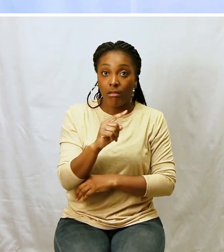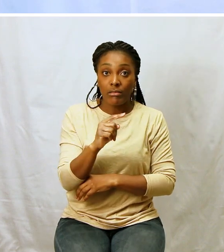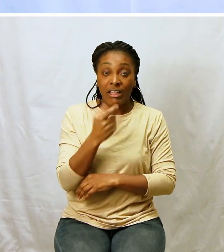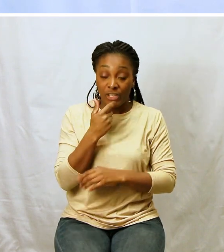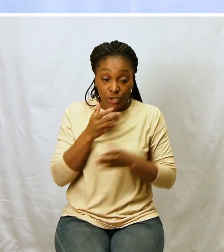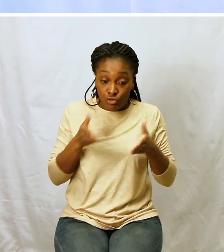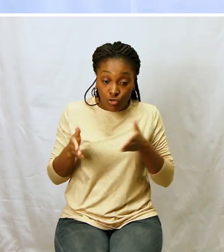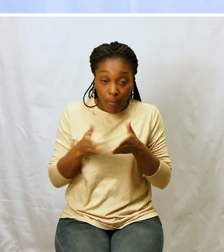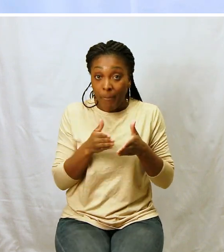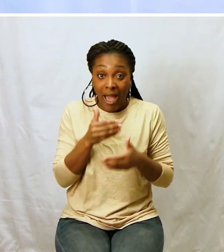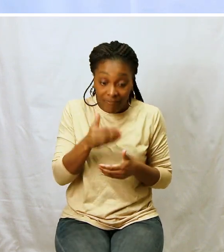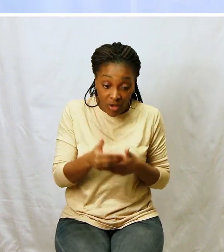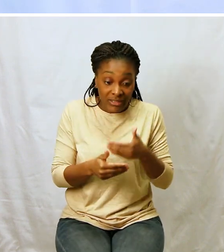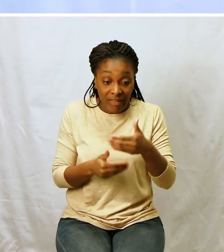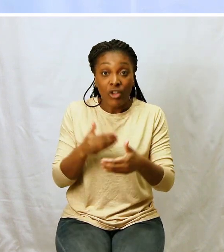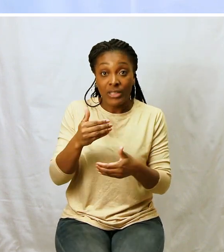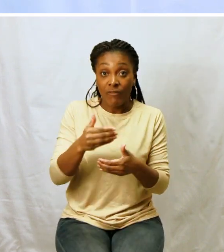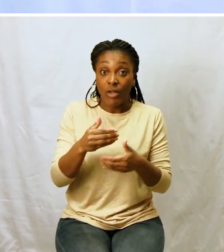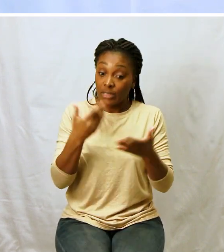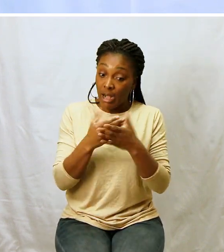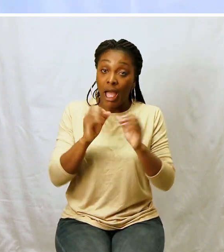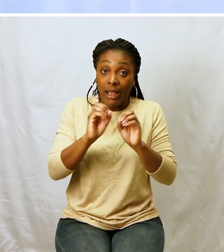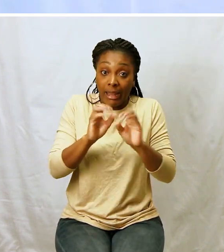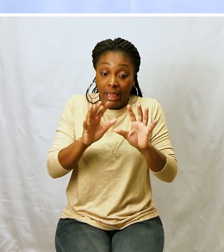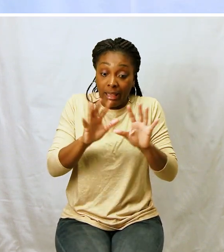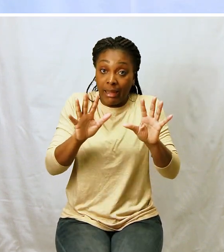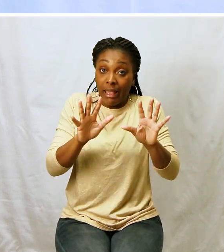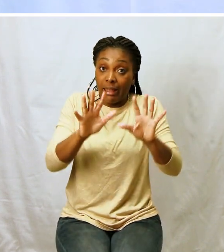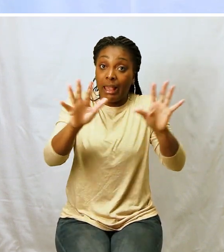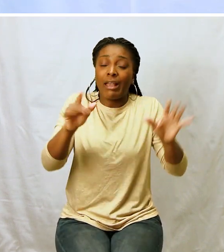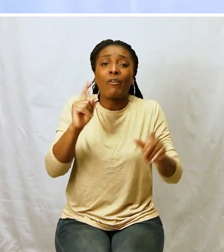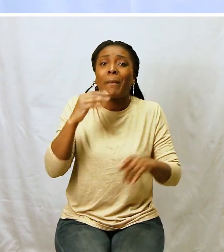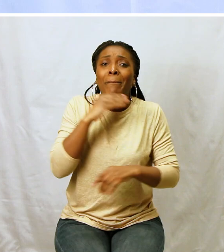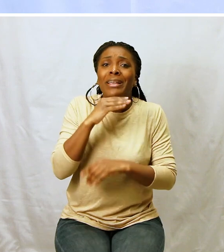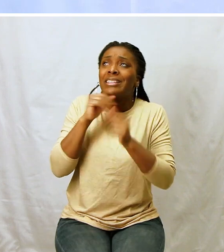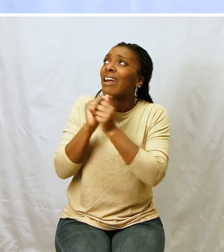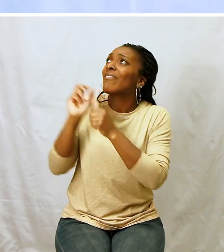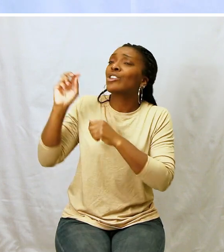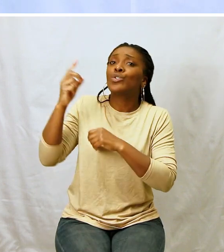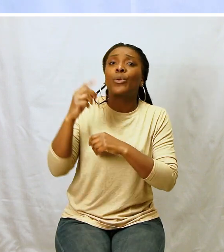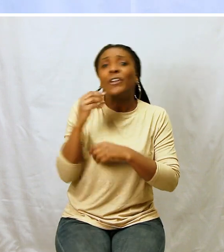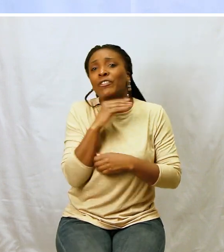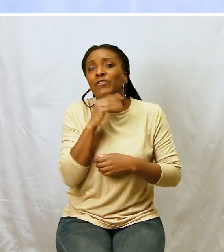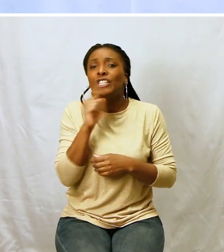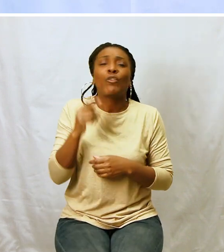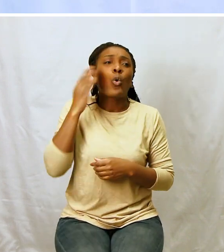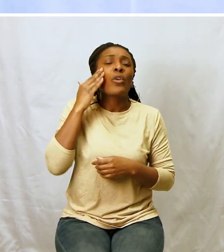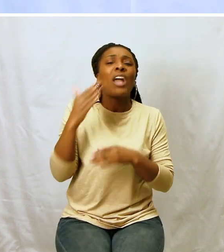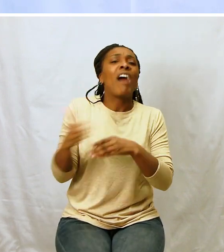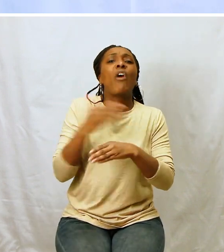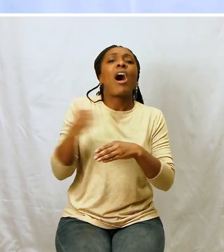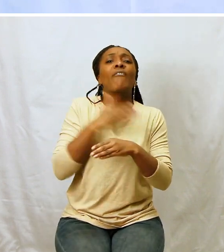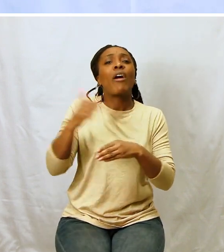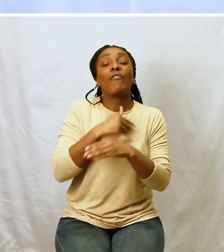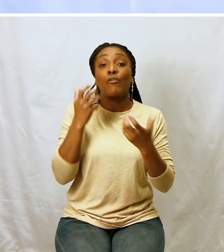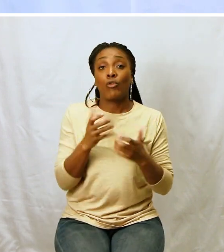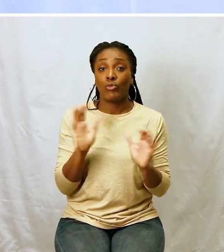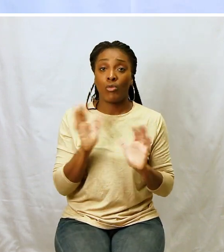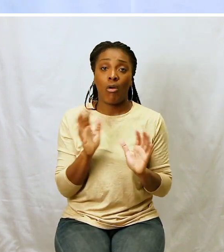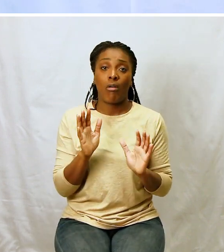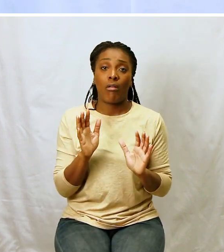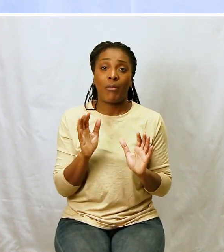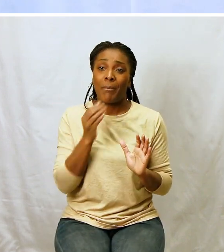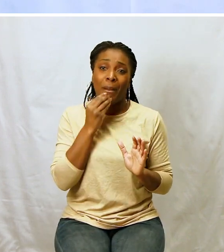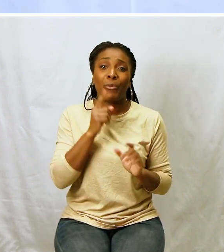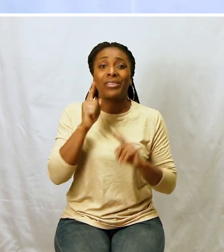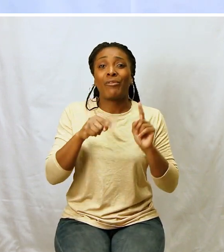dans ma vie. Ne sois pas trop pressé avec Dieu. Ne sois pas à te dire vite, il faut que je sache à l'avance. Ça montre simplement qu'il y a de l'incrédulité parfois